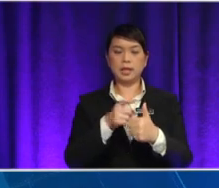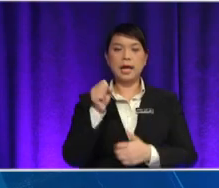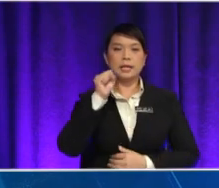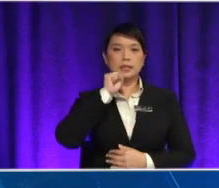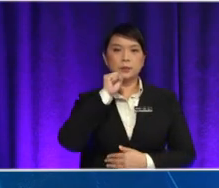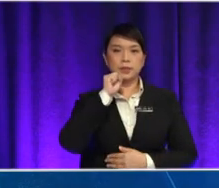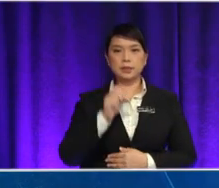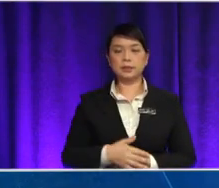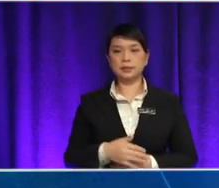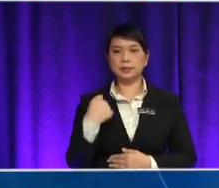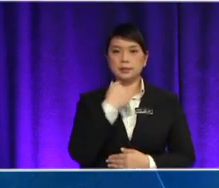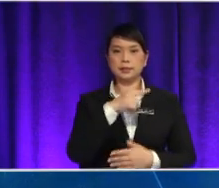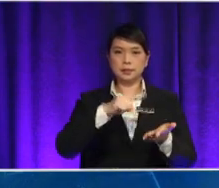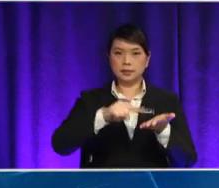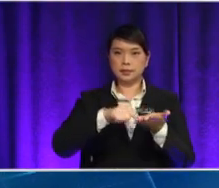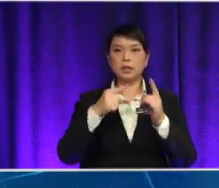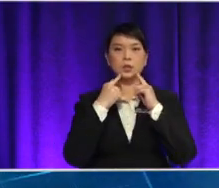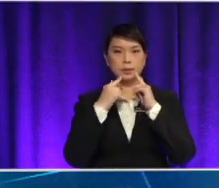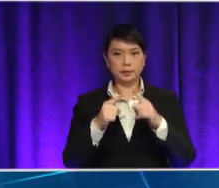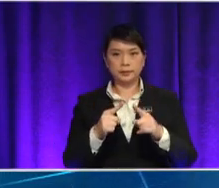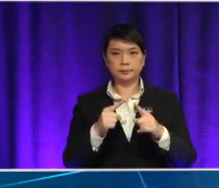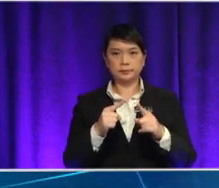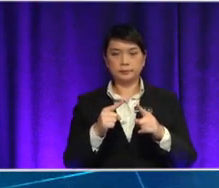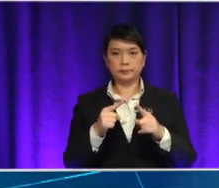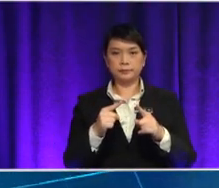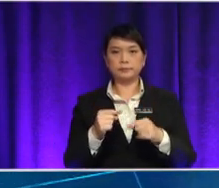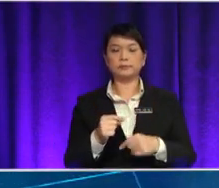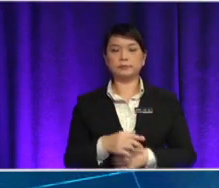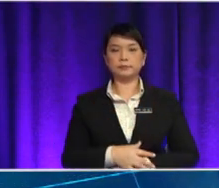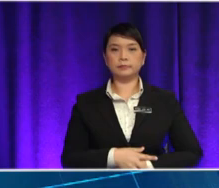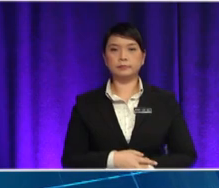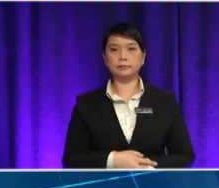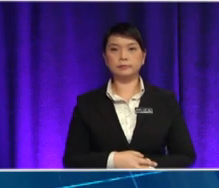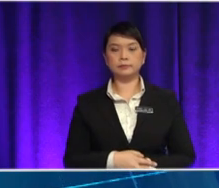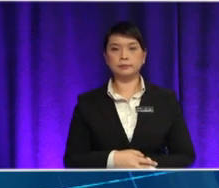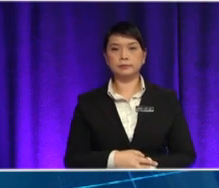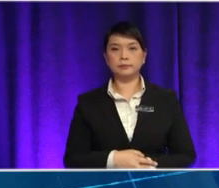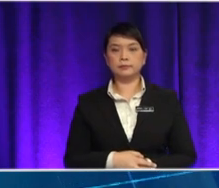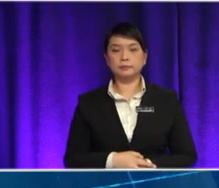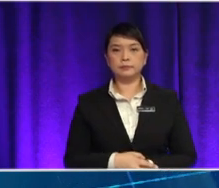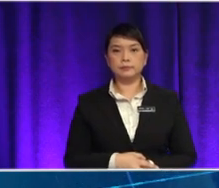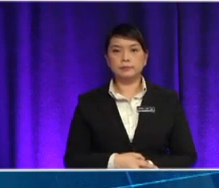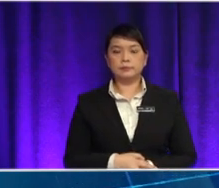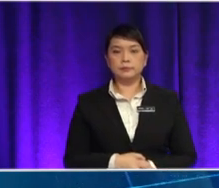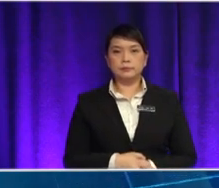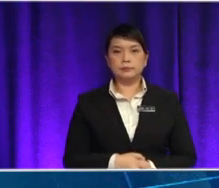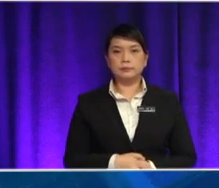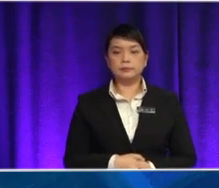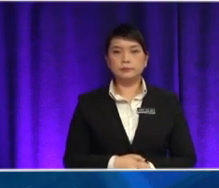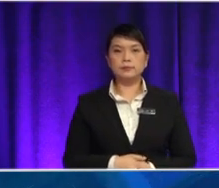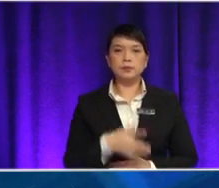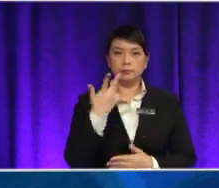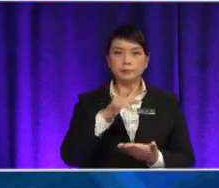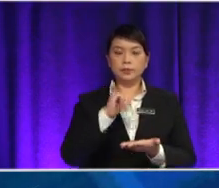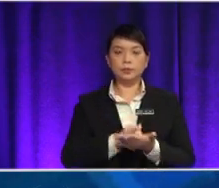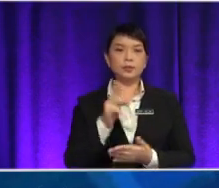Sekejap kita cek jawapan. Kita simak cikgu tengok dahulu jawapan Sasbini. Okey, kemudian Kerisha. Kerisha